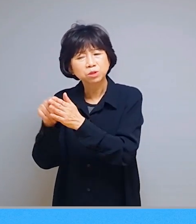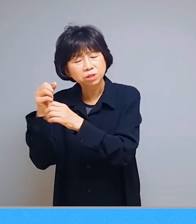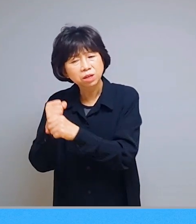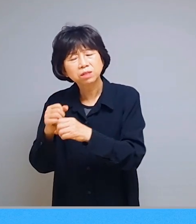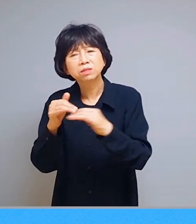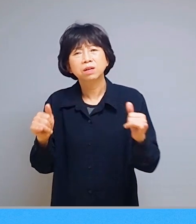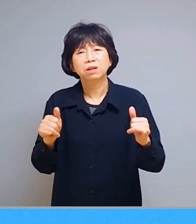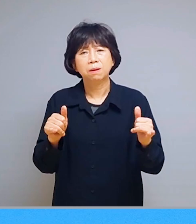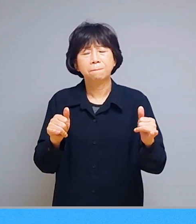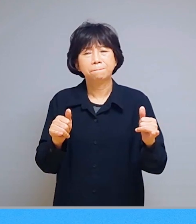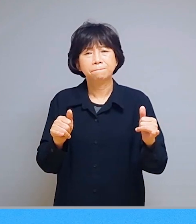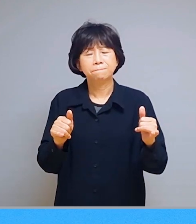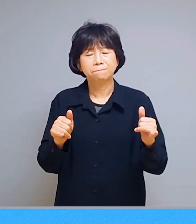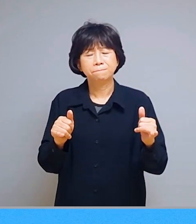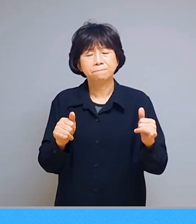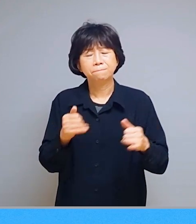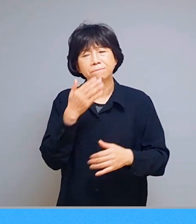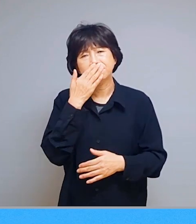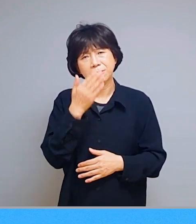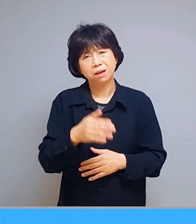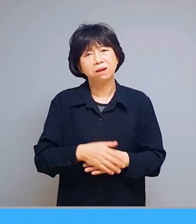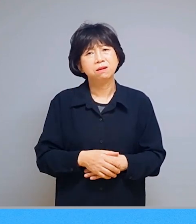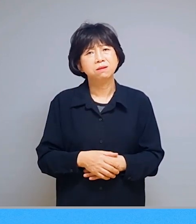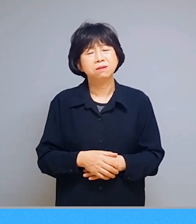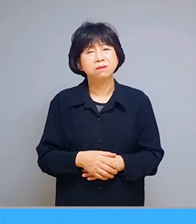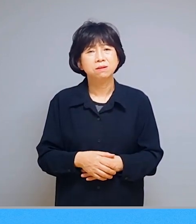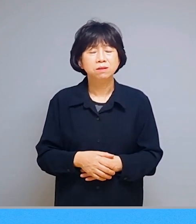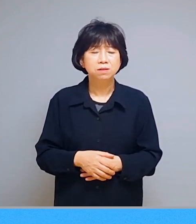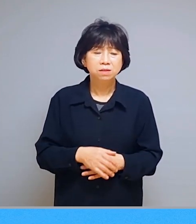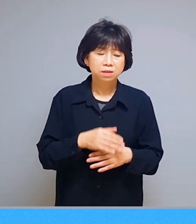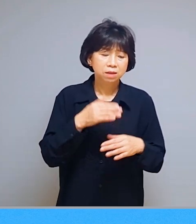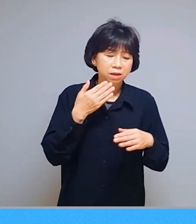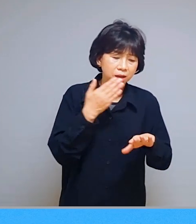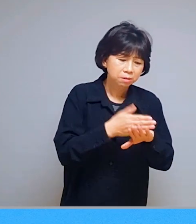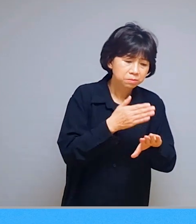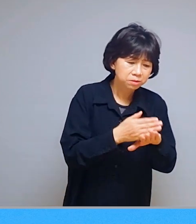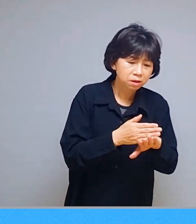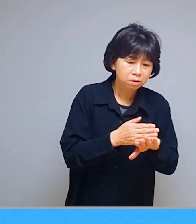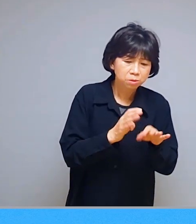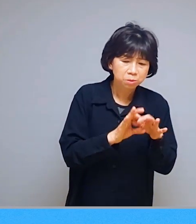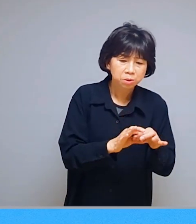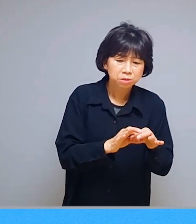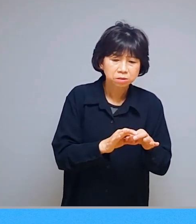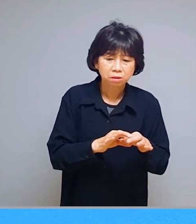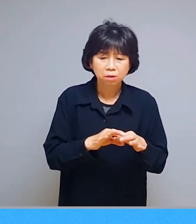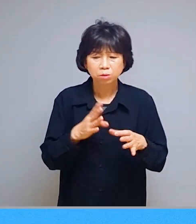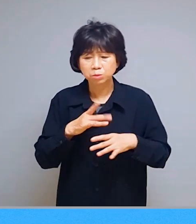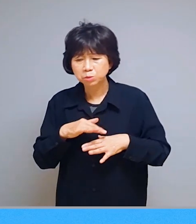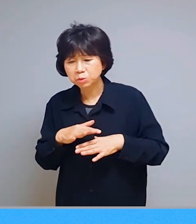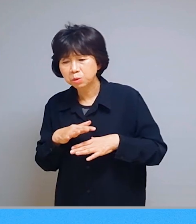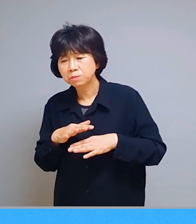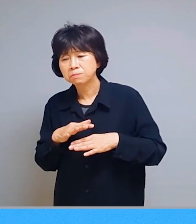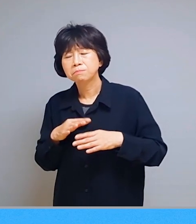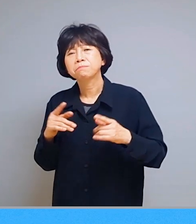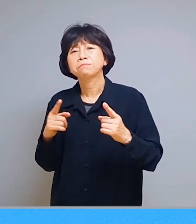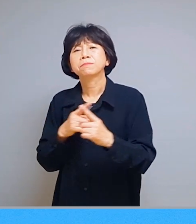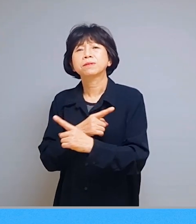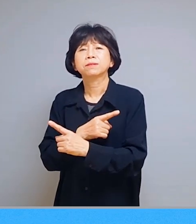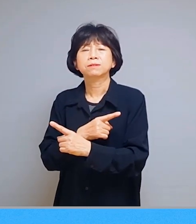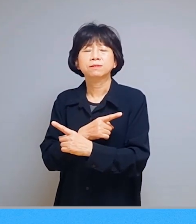감사하실 수 있기를 바랍니다. 감사는 두려움을 평안으로, 낙심을 소망으로 변화시키는 능력이 있는 줄